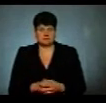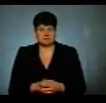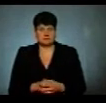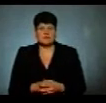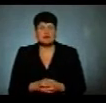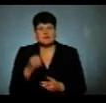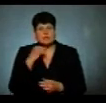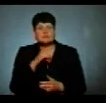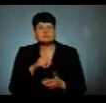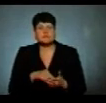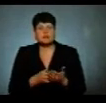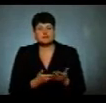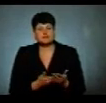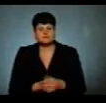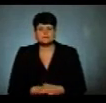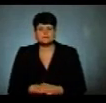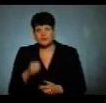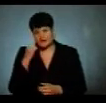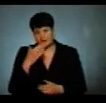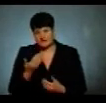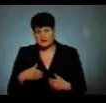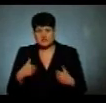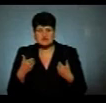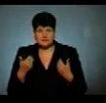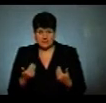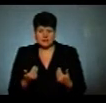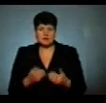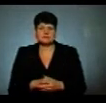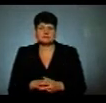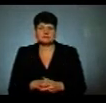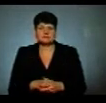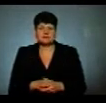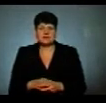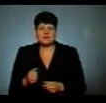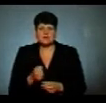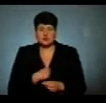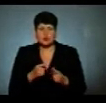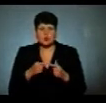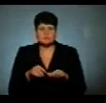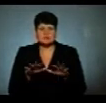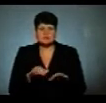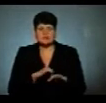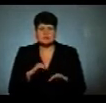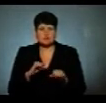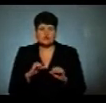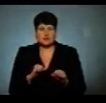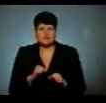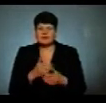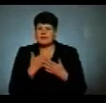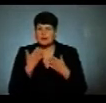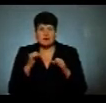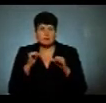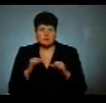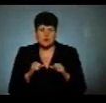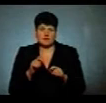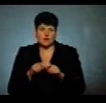Дякуємо за запитання. Дякую за ваше звернення. На жаль, органи місцевого самоврядування не мають прав і